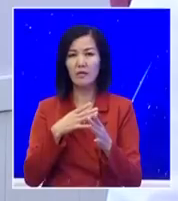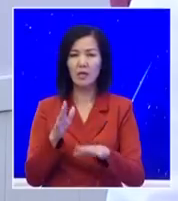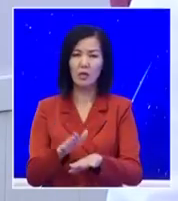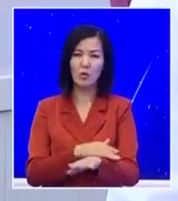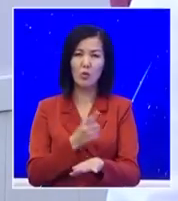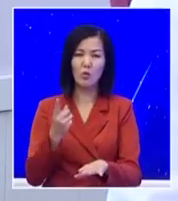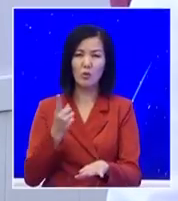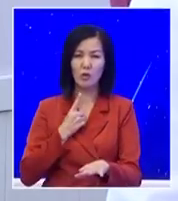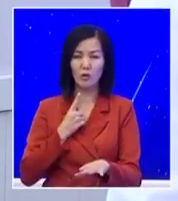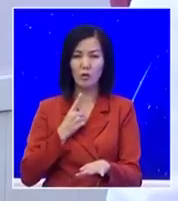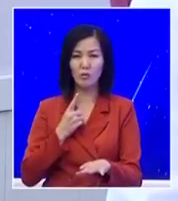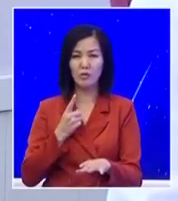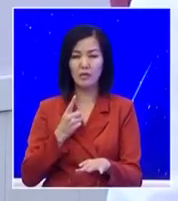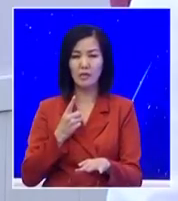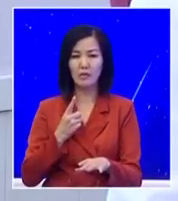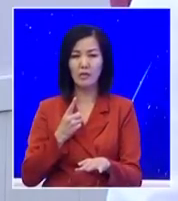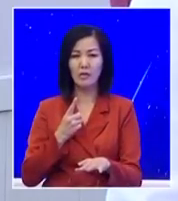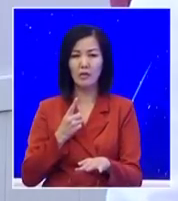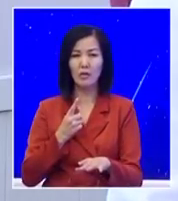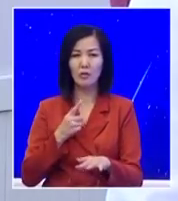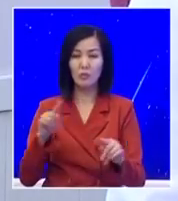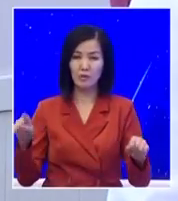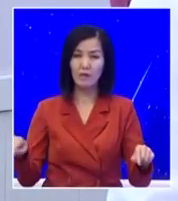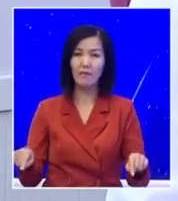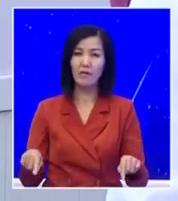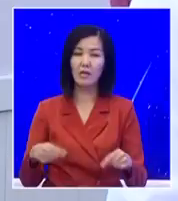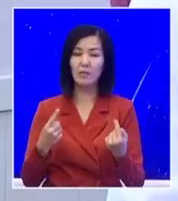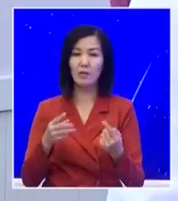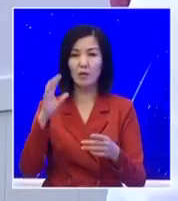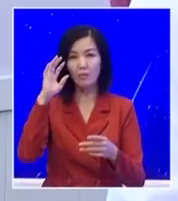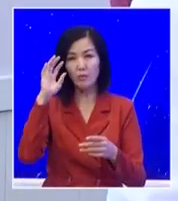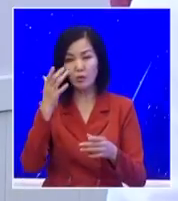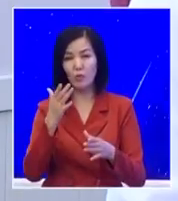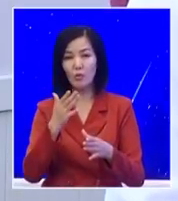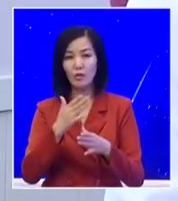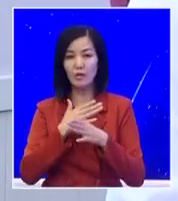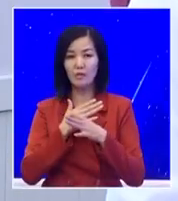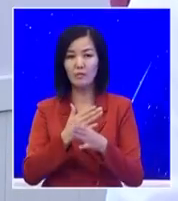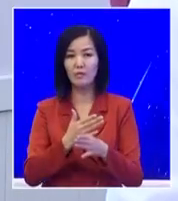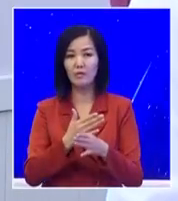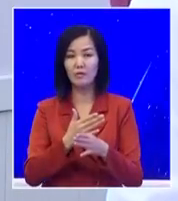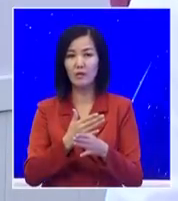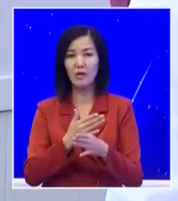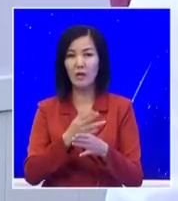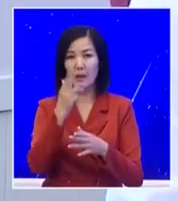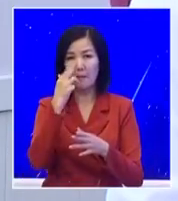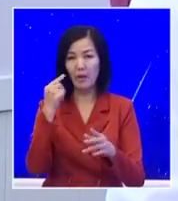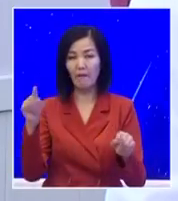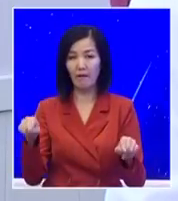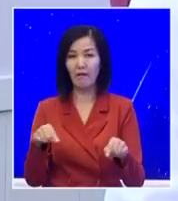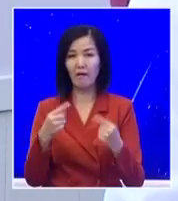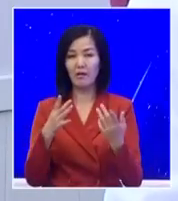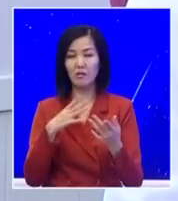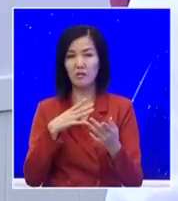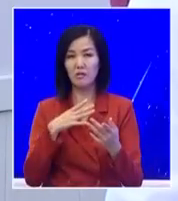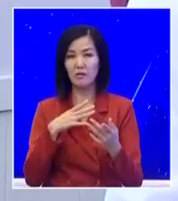Действительно, морально тяжело. Ну, со временем, как это психологи, профдеформация называют, со временем ты к этому привыкаешь. Конечно,